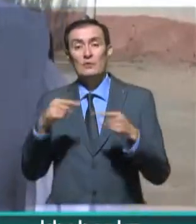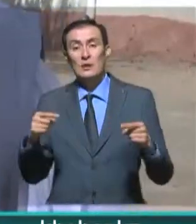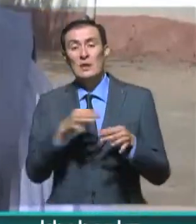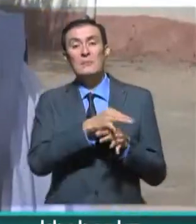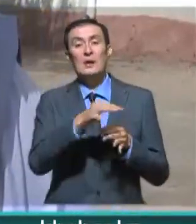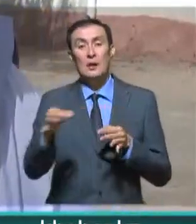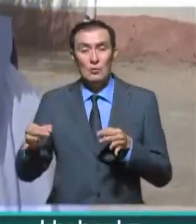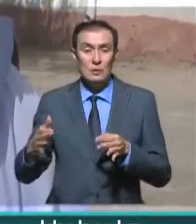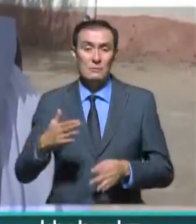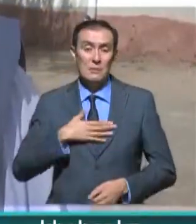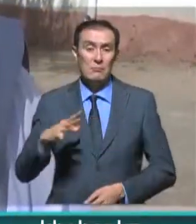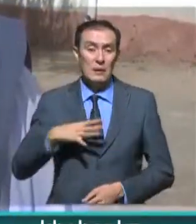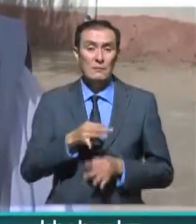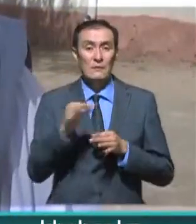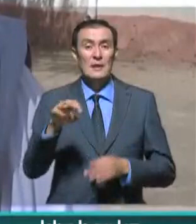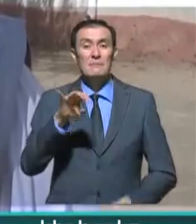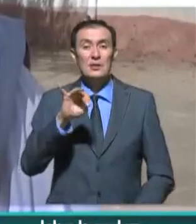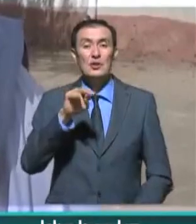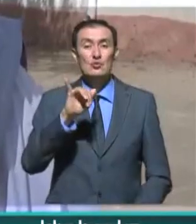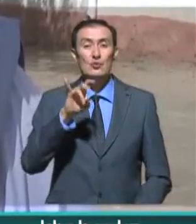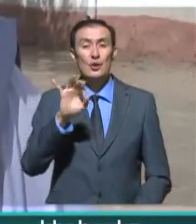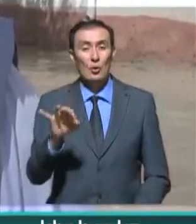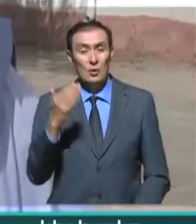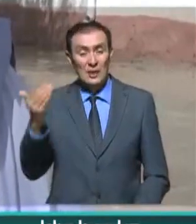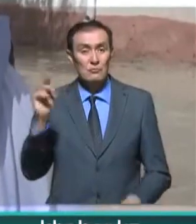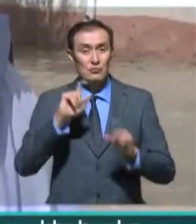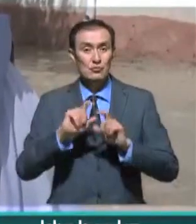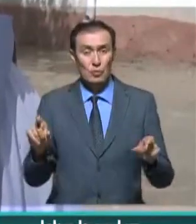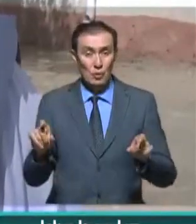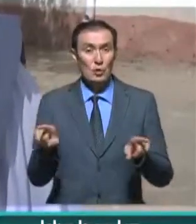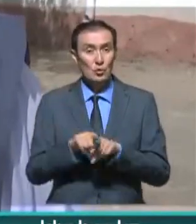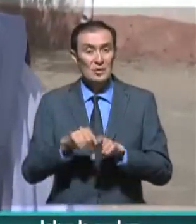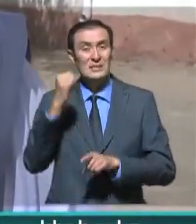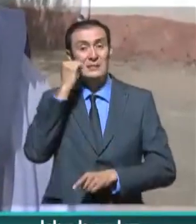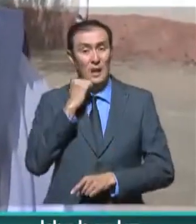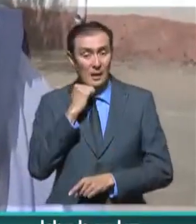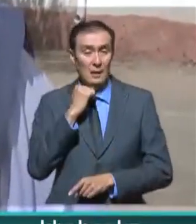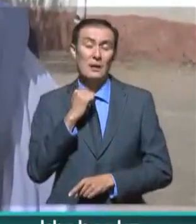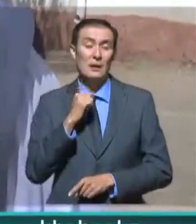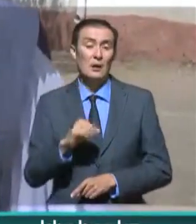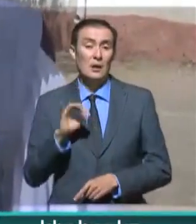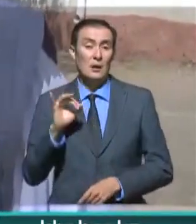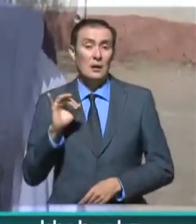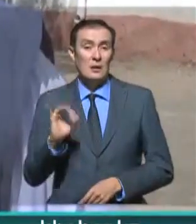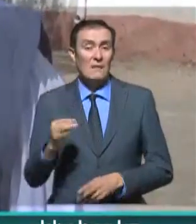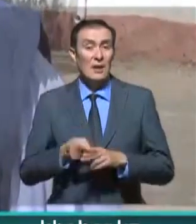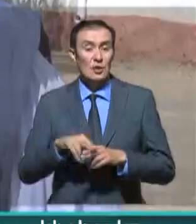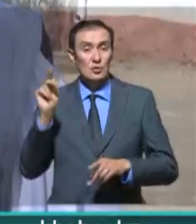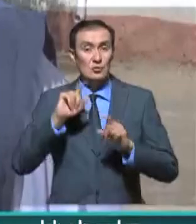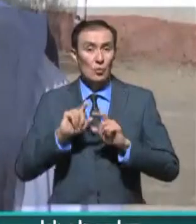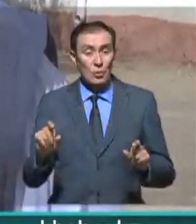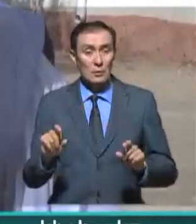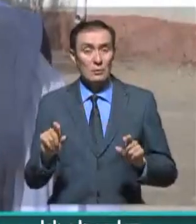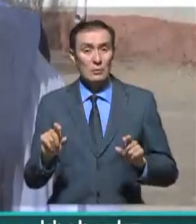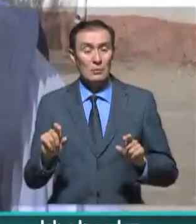были в микрорайоне мичурина и там школа тоже старое достаточно и в этой школе как раз